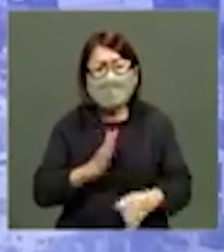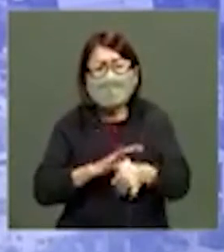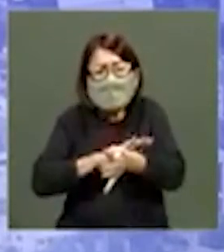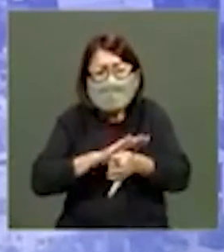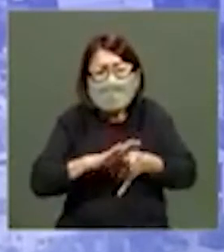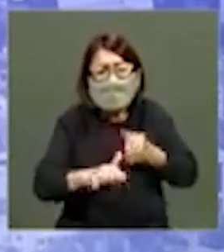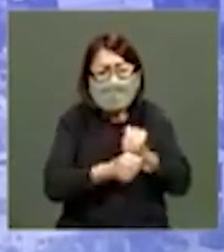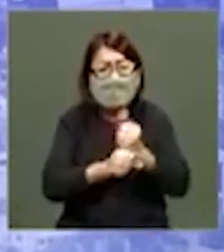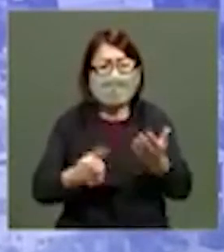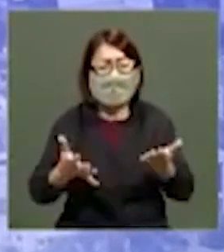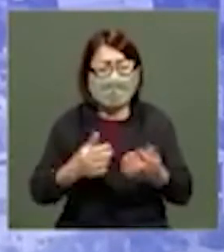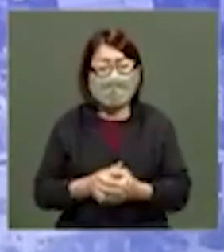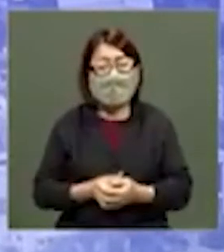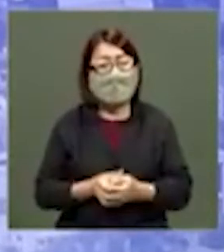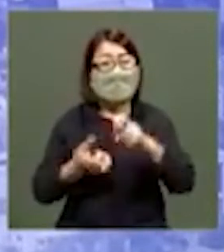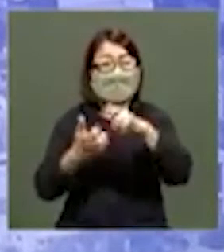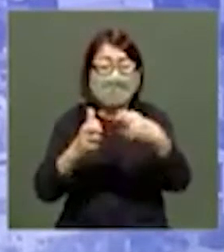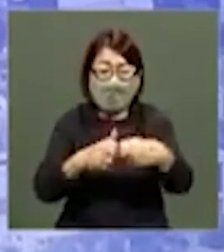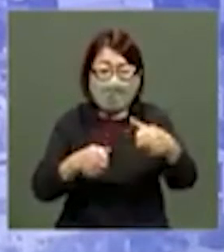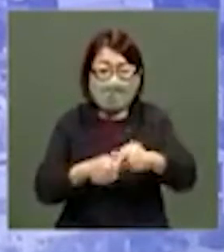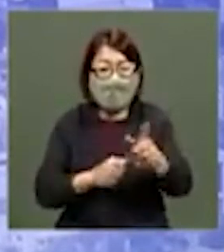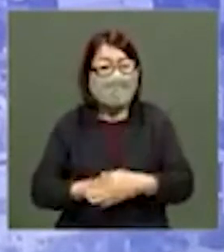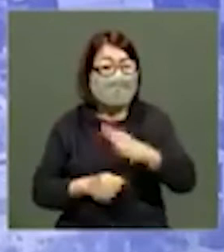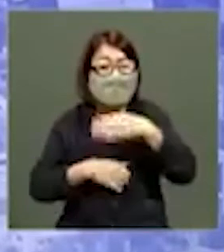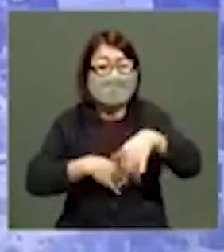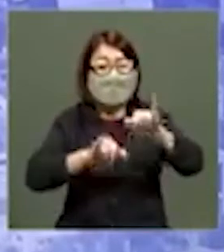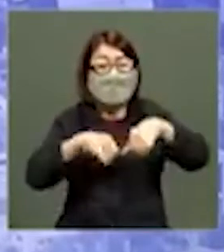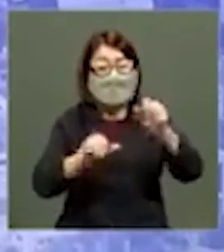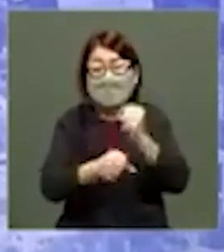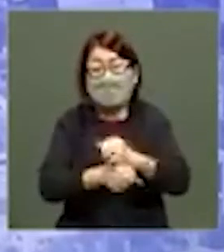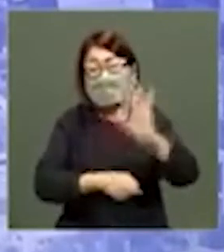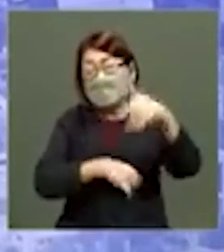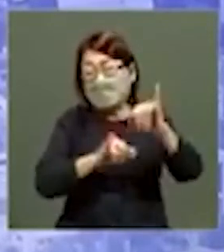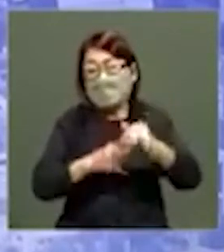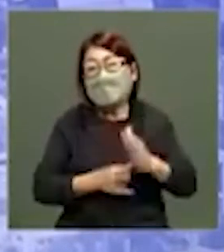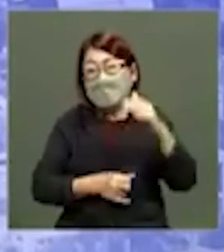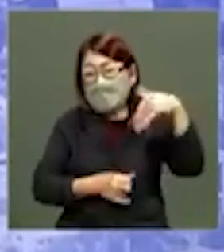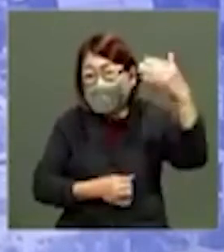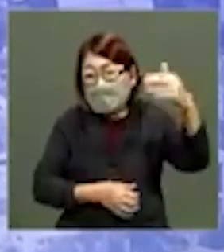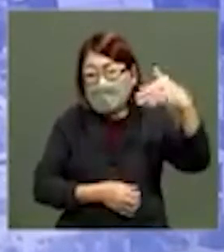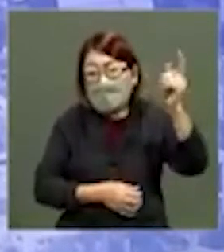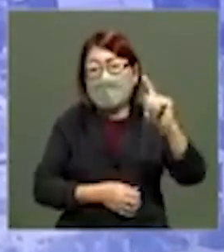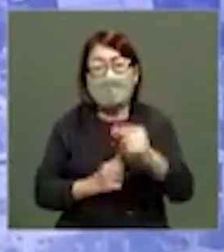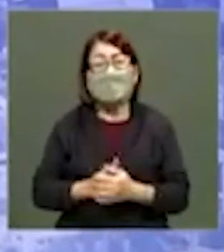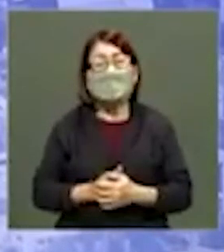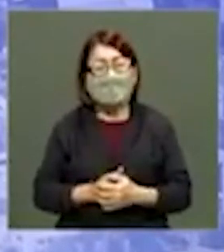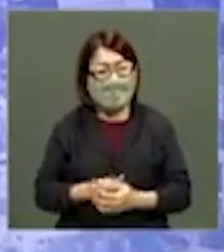ที่ว่าถ้าไม่จัดการอะไรขึ้นมาเนี่ยนะครับคนเหล่านี้มีข้อที่